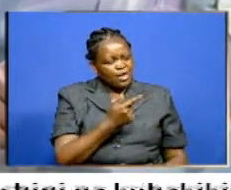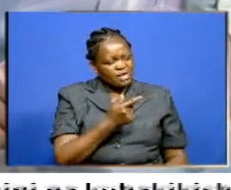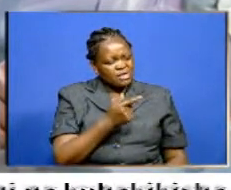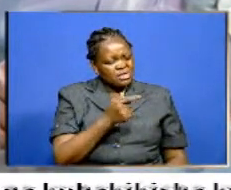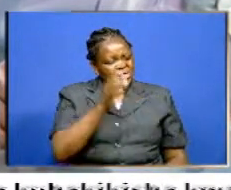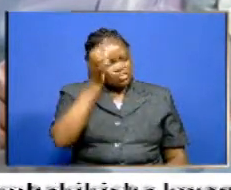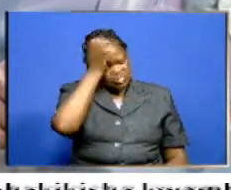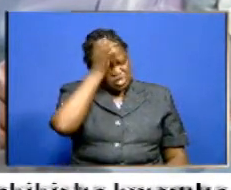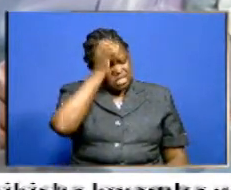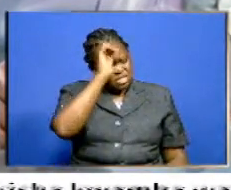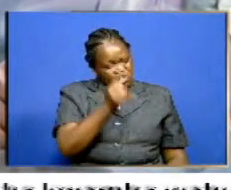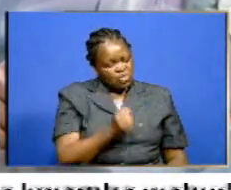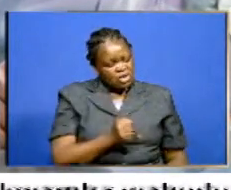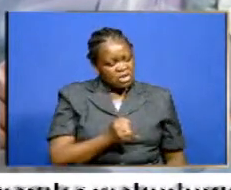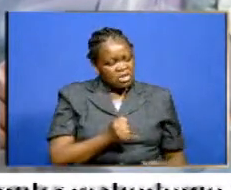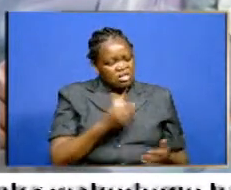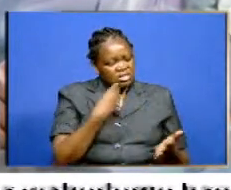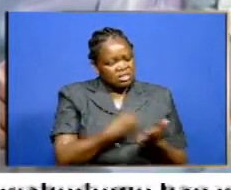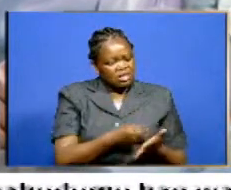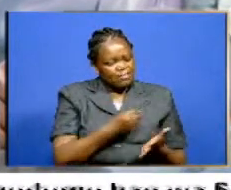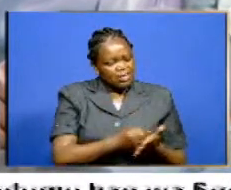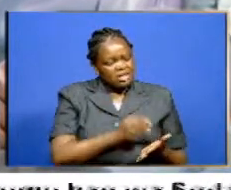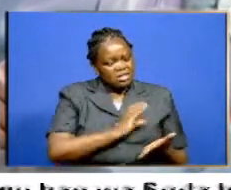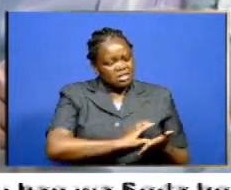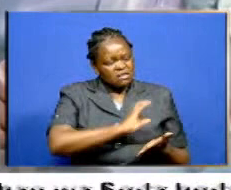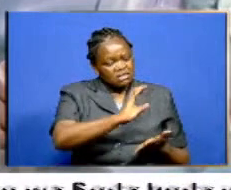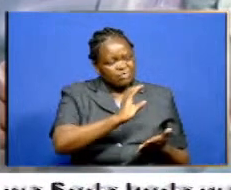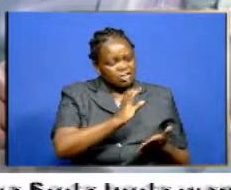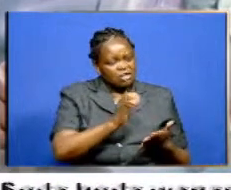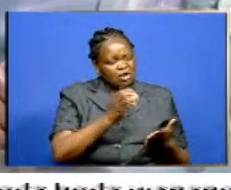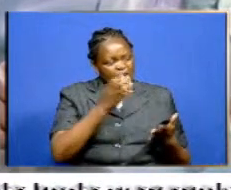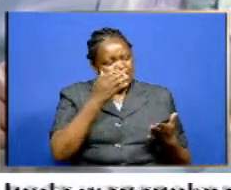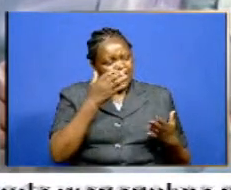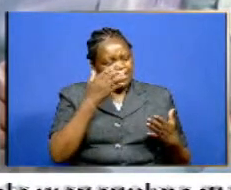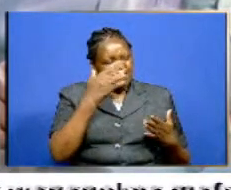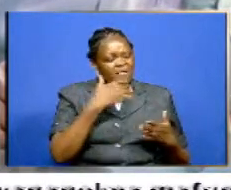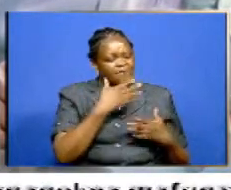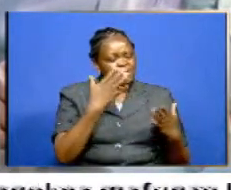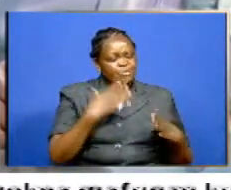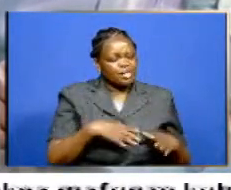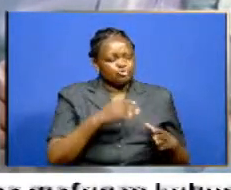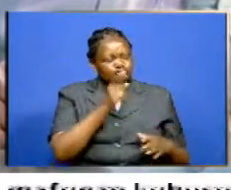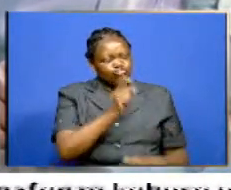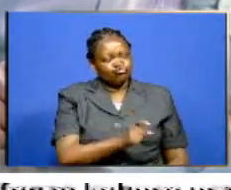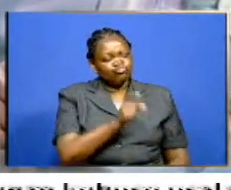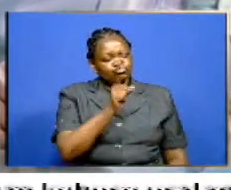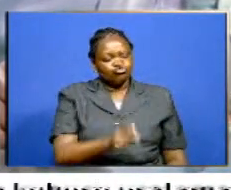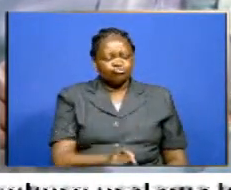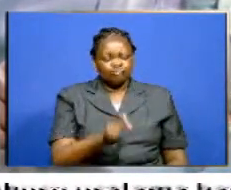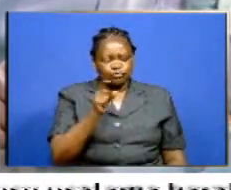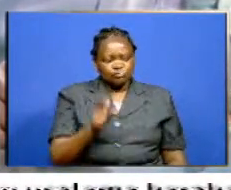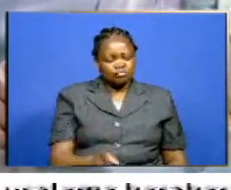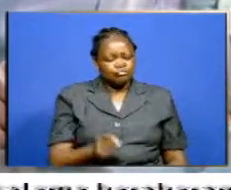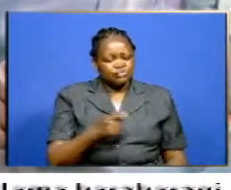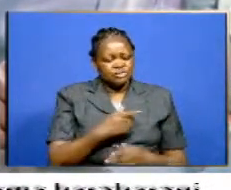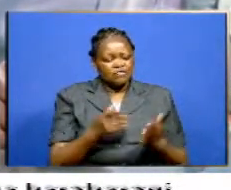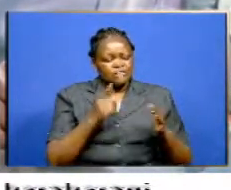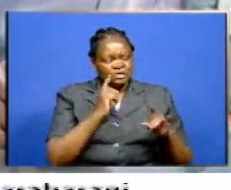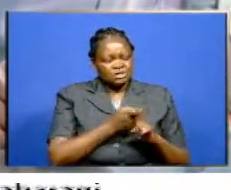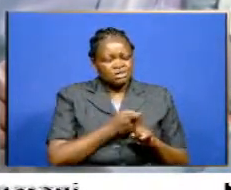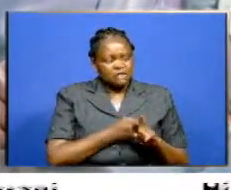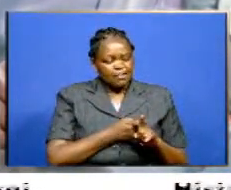Eldoret, ile pesa inayopewa, hiyo capitation ama ile pesa ambayo inagawanywa kila katika semester, mtu